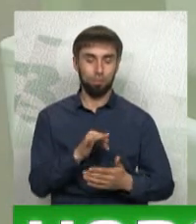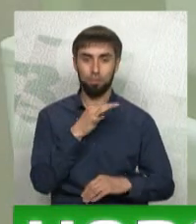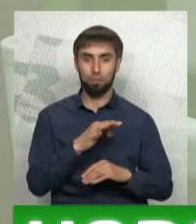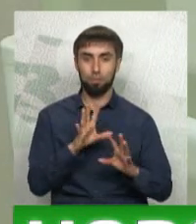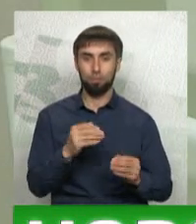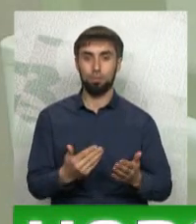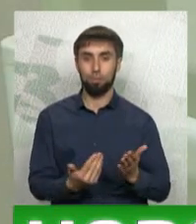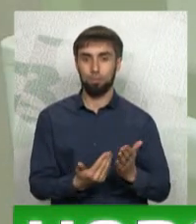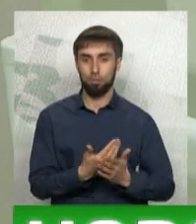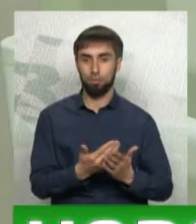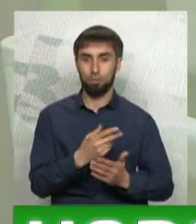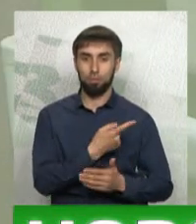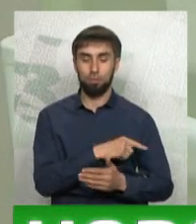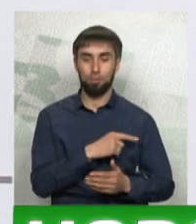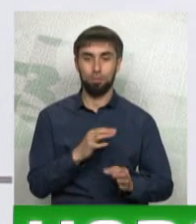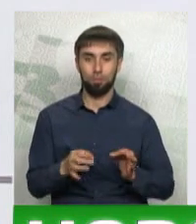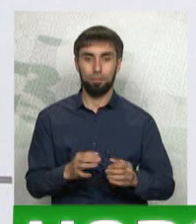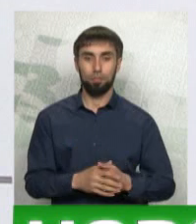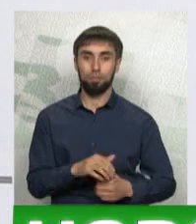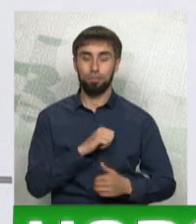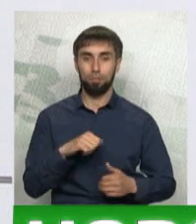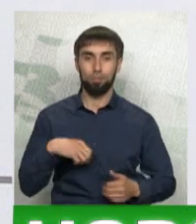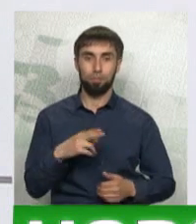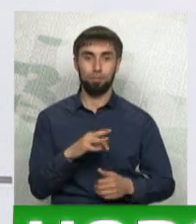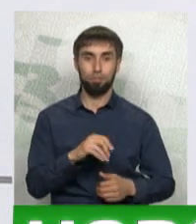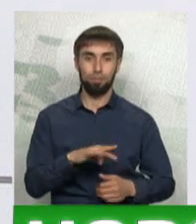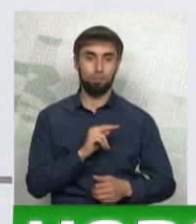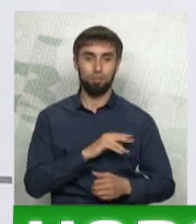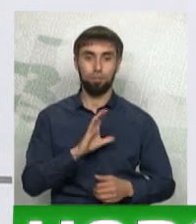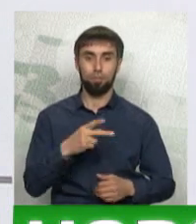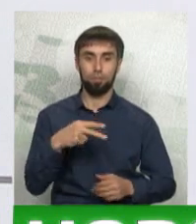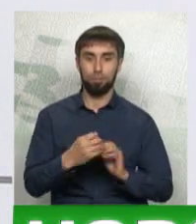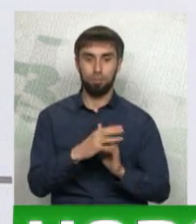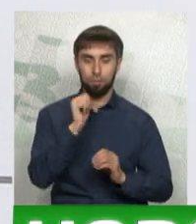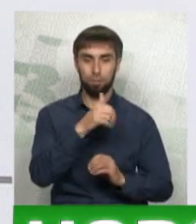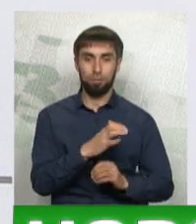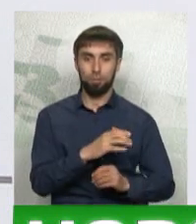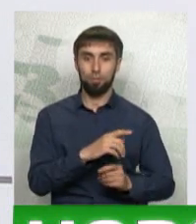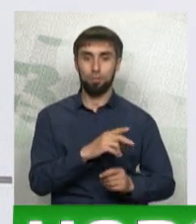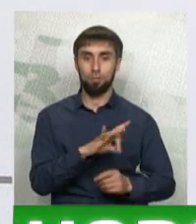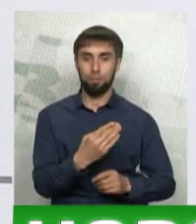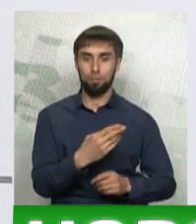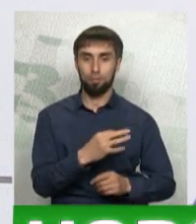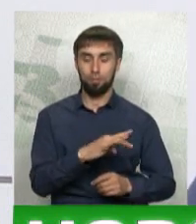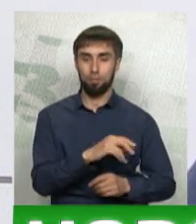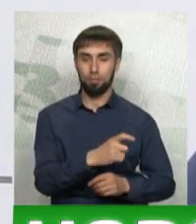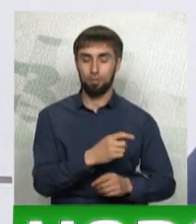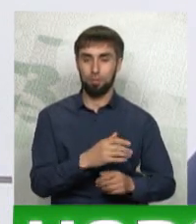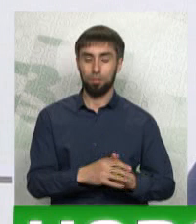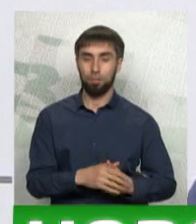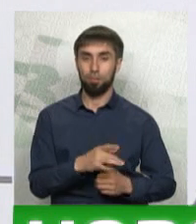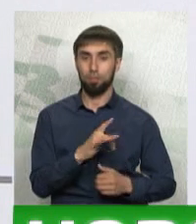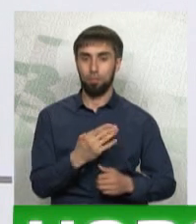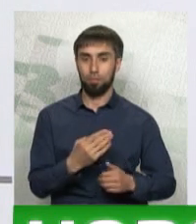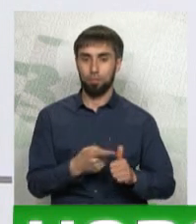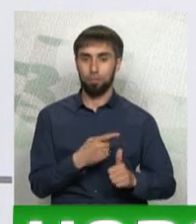отвечает всем современным медицинским нормам. Сама компания работает с 2015 года с компанией Roche. Также